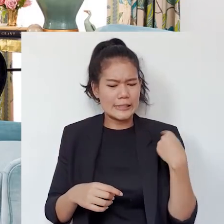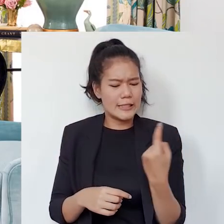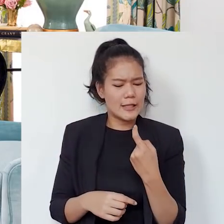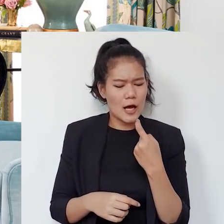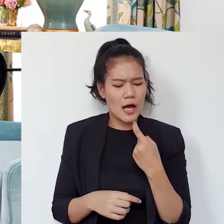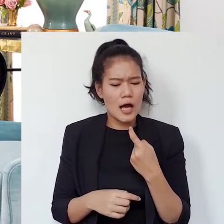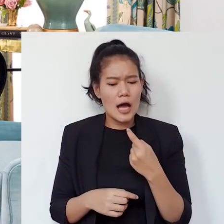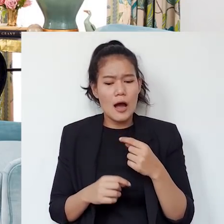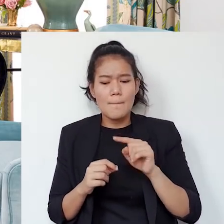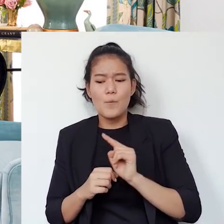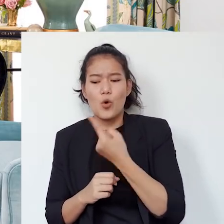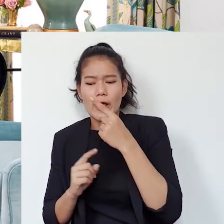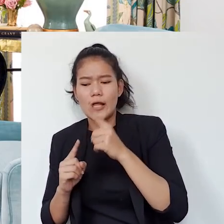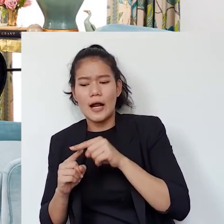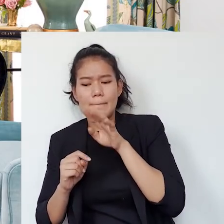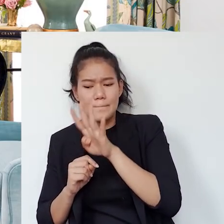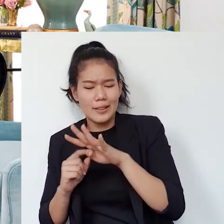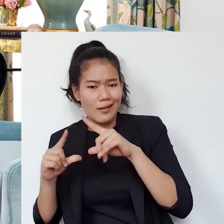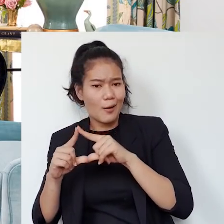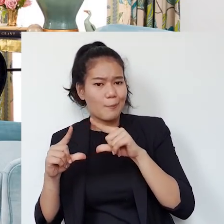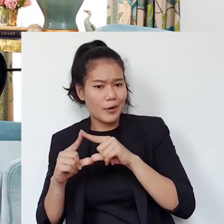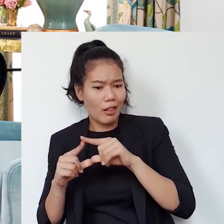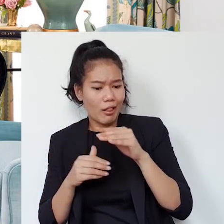hidupi dari tanggal 4 April itu